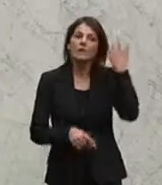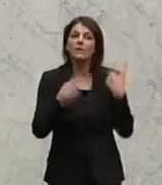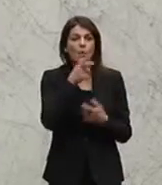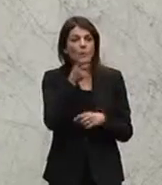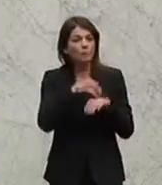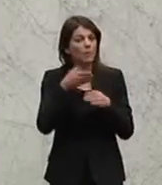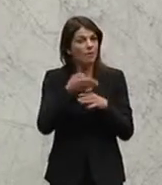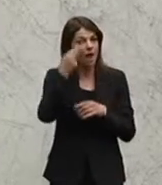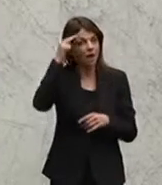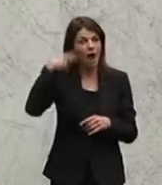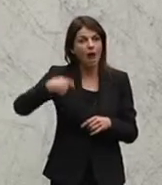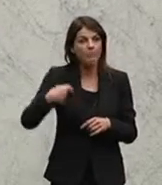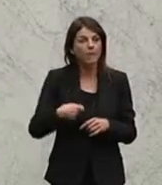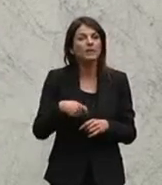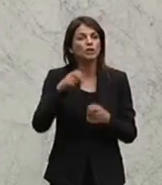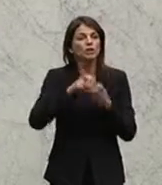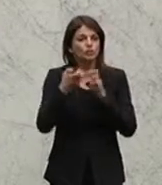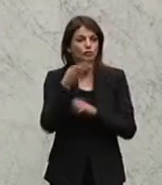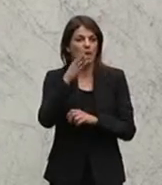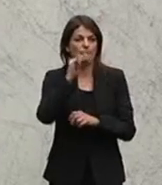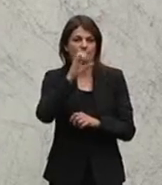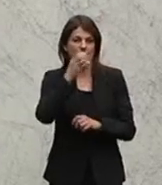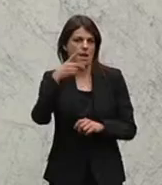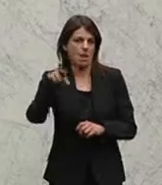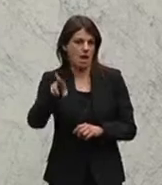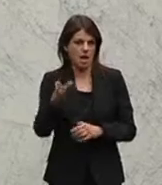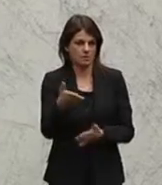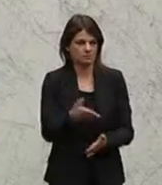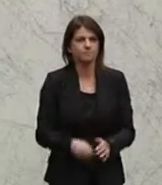Nächste Wortmeldung von meinem Abgeordneten Leopold Steinbichler.